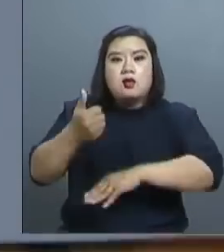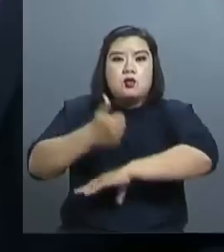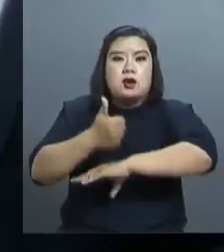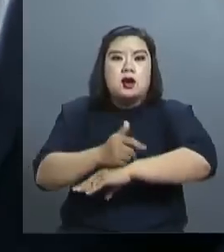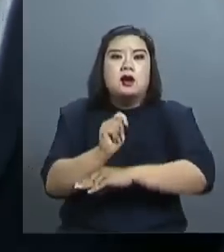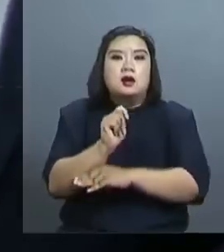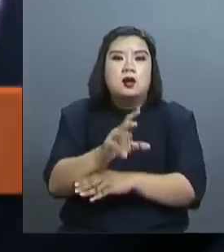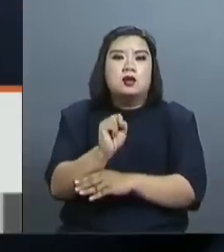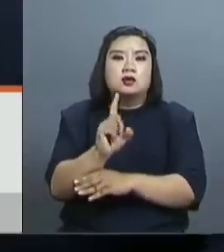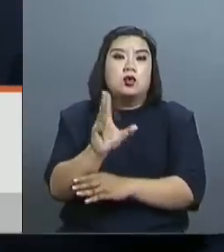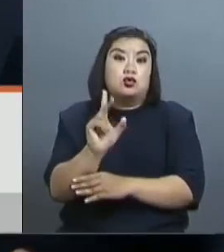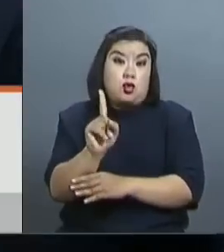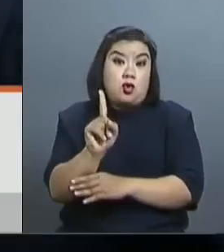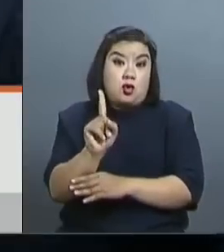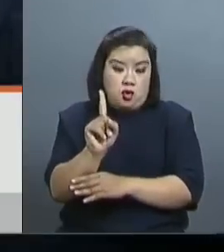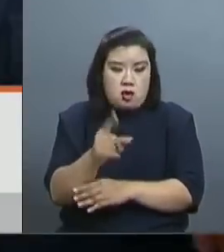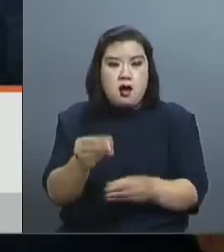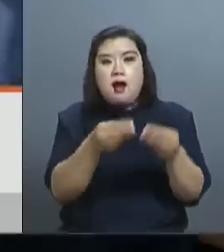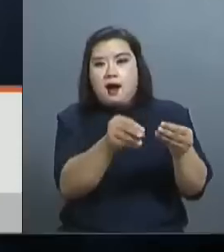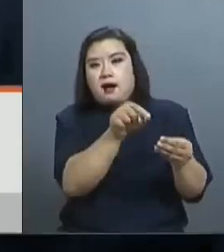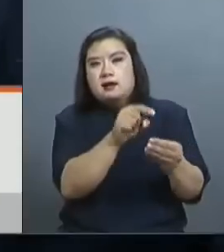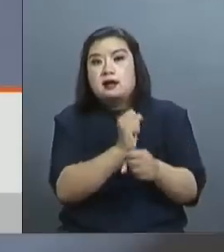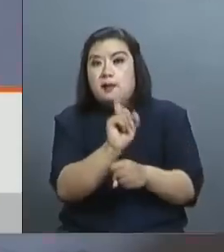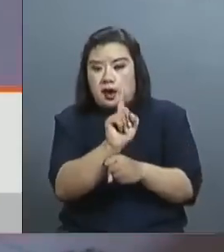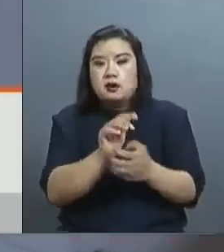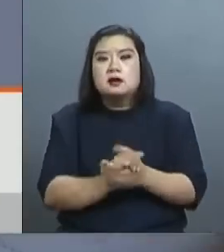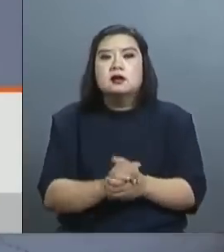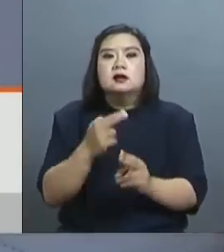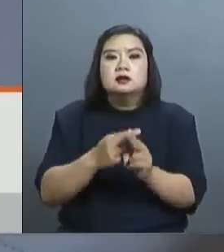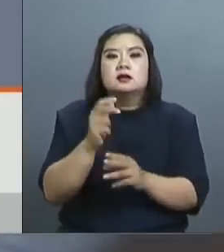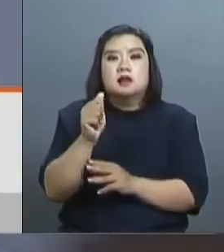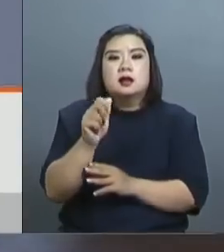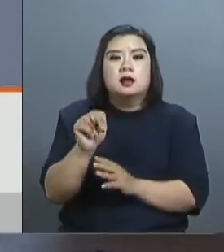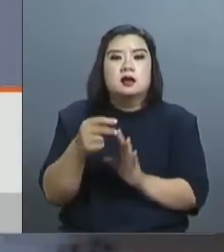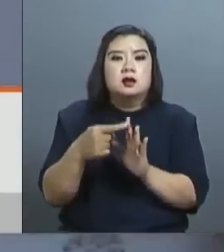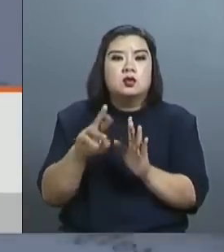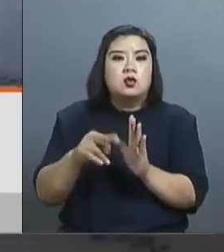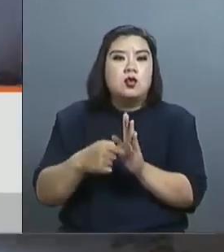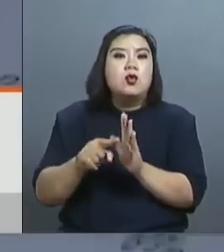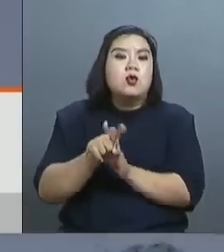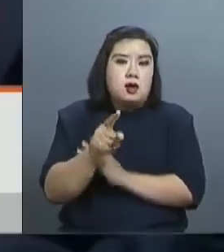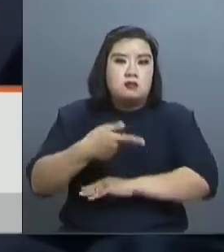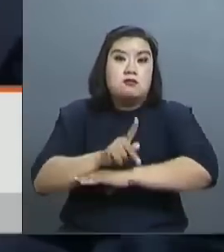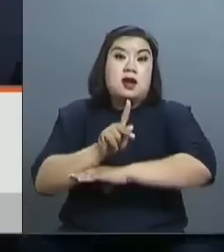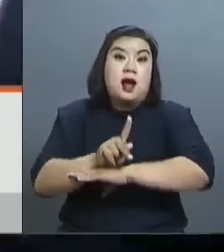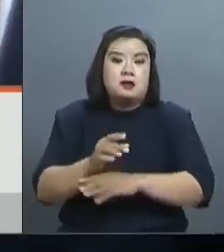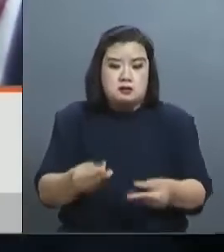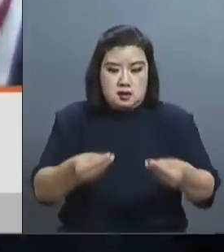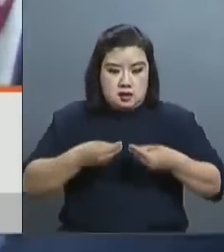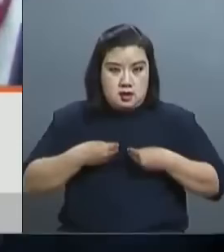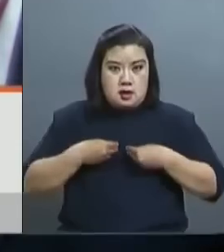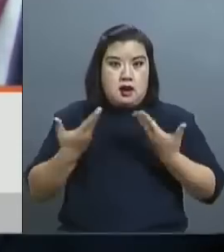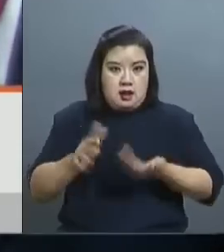ชาติไปแจ้งที่ทำการพักให้ทราบว่านายนุรักษ์มาประณีตประธานศาลรัฐธรรมนูญได้รับคำร้องของนาย